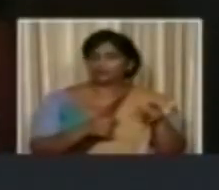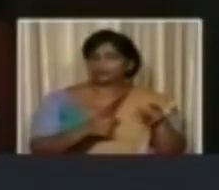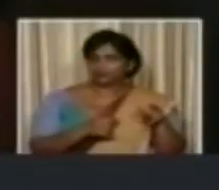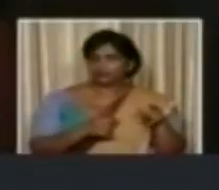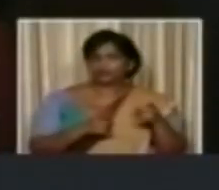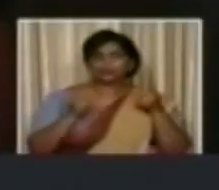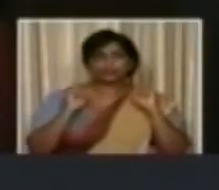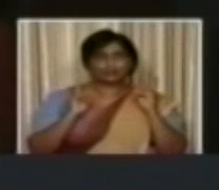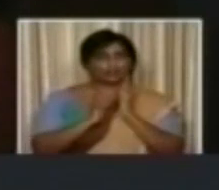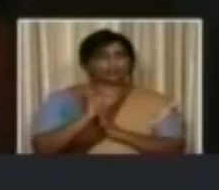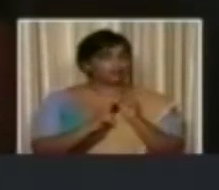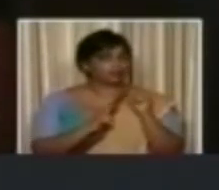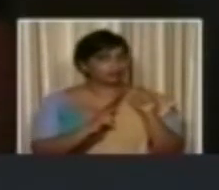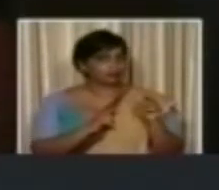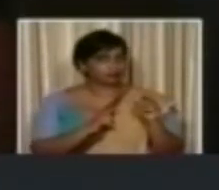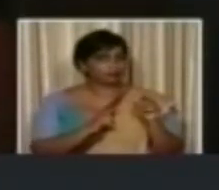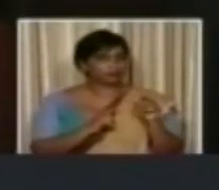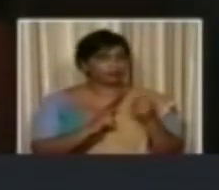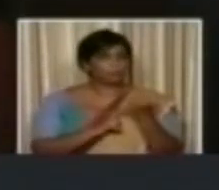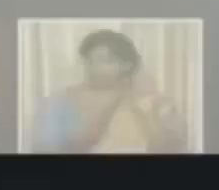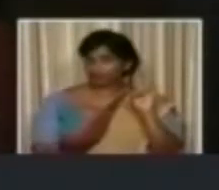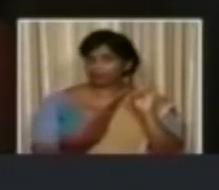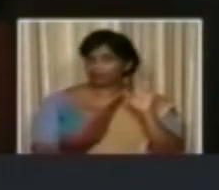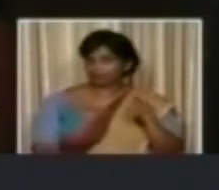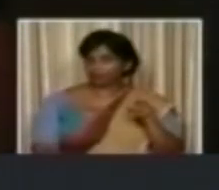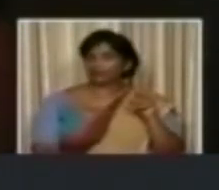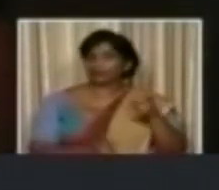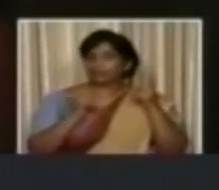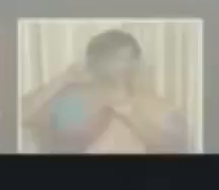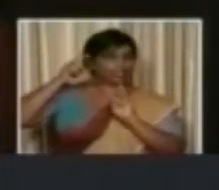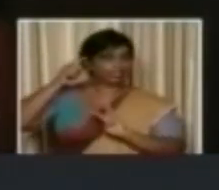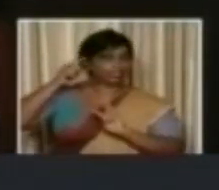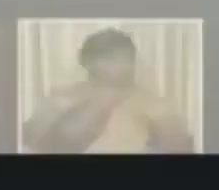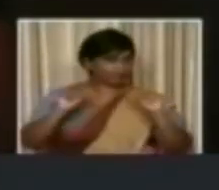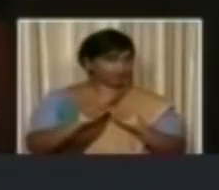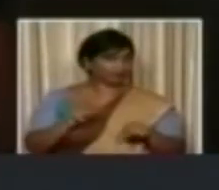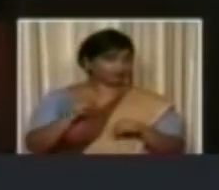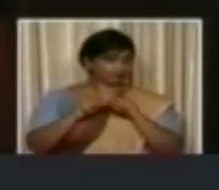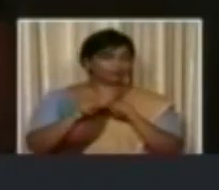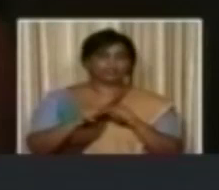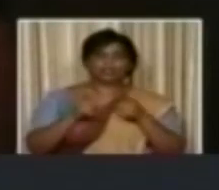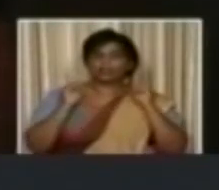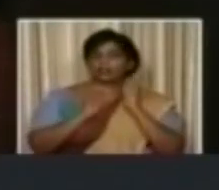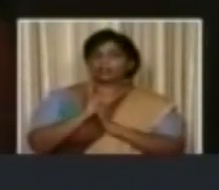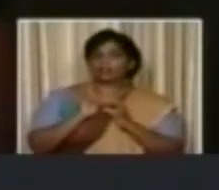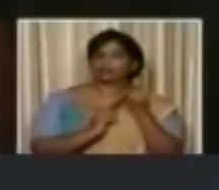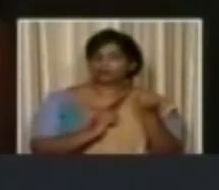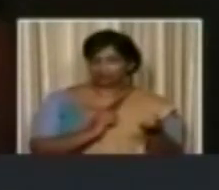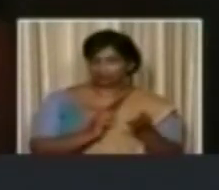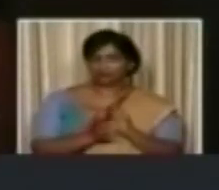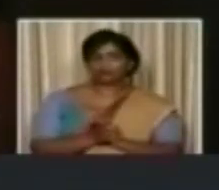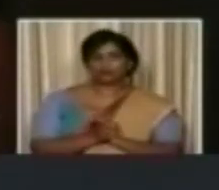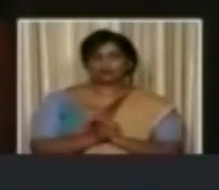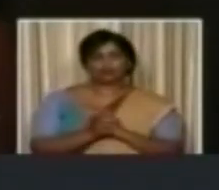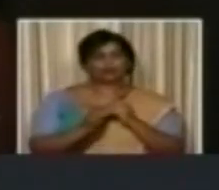விளையாட்டுத்துறை அமைச்சரின் அதிகாரங்களை குறைப்பதற்கு அமைச்சரவையில் தீர்மானம் ஒன்று எடுக்கப்பட்டுள்ளது. விளையாட்டுத்துறை சட்டத்தின் கீழ் விளையாட்டுகளுக்கு இடைக்கால